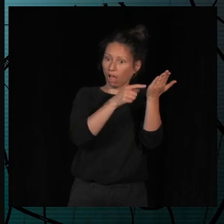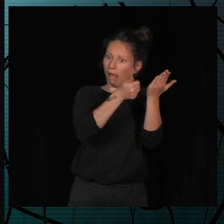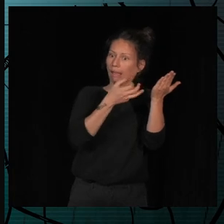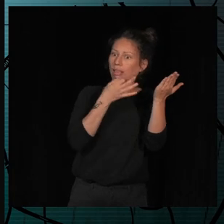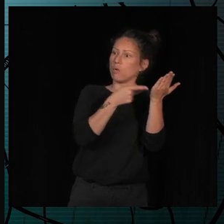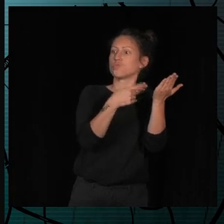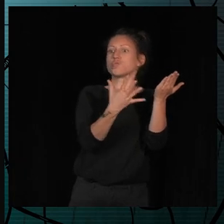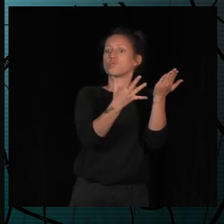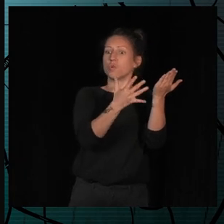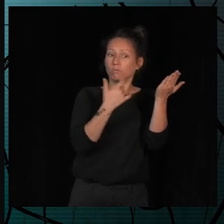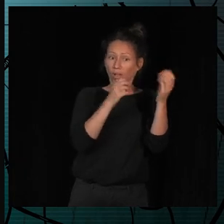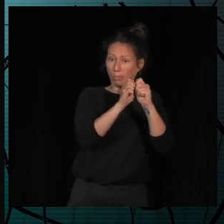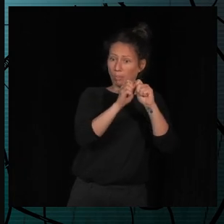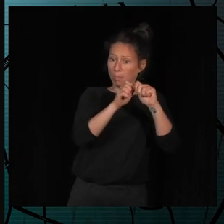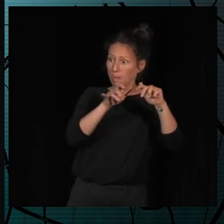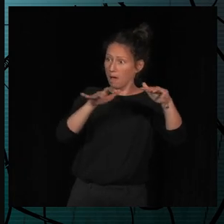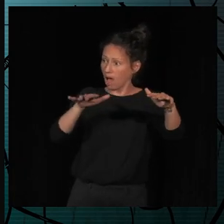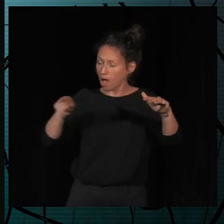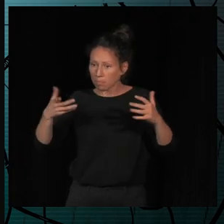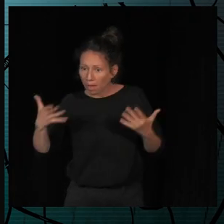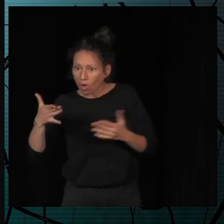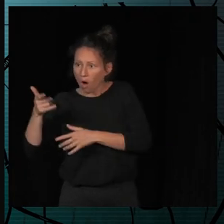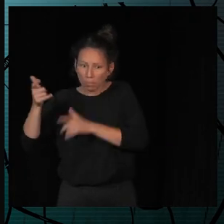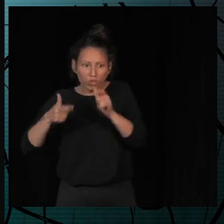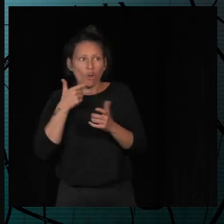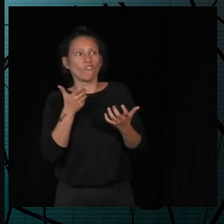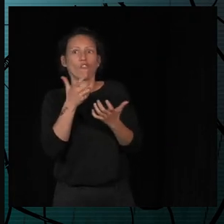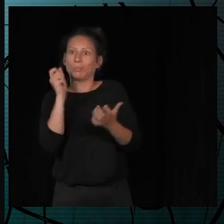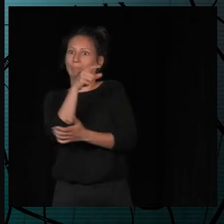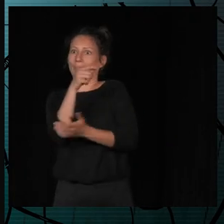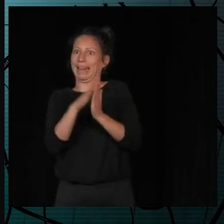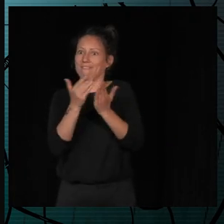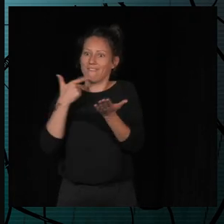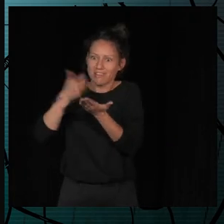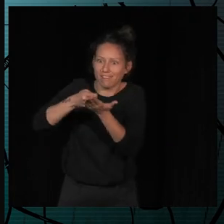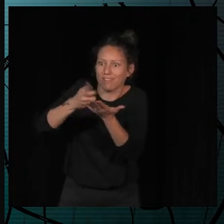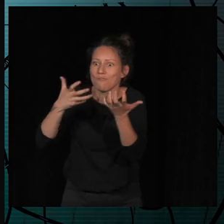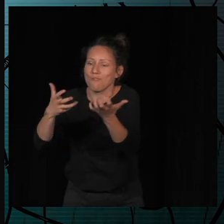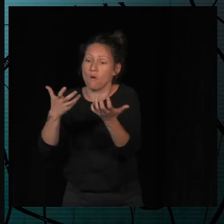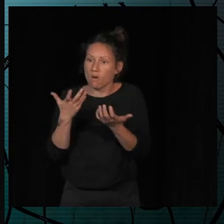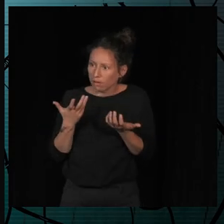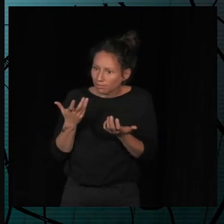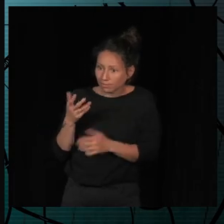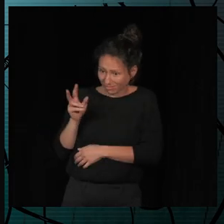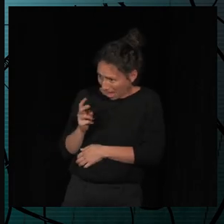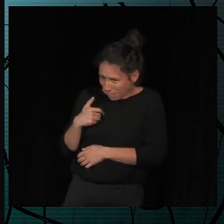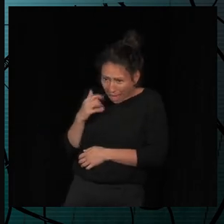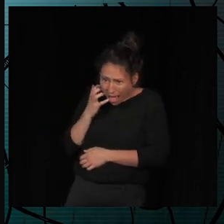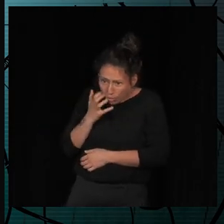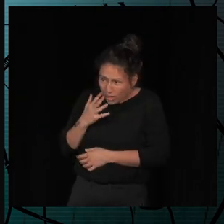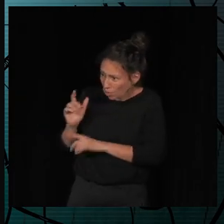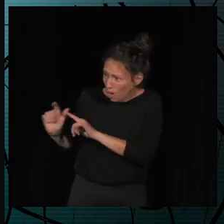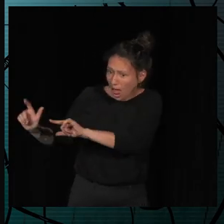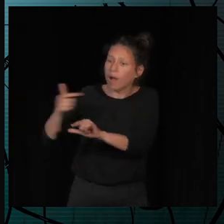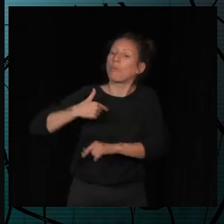incroyable jamais personne ne m'avait parlé de la métamorphose de Kafka comme ça et là j'ai vu un nombre de gamins parler de ce bouquin que moi j'avais adoré à